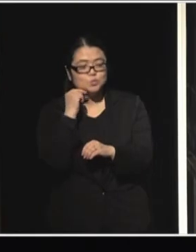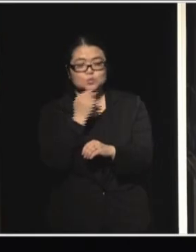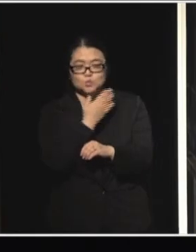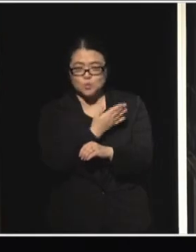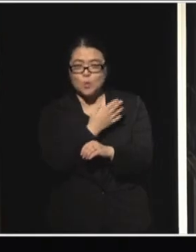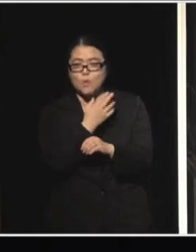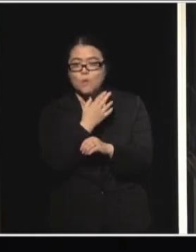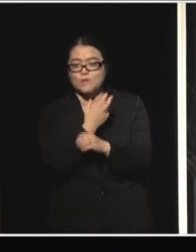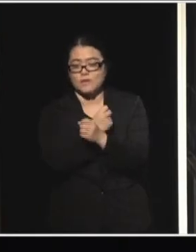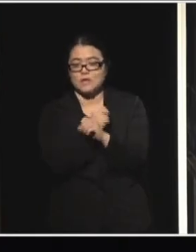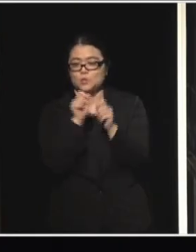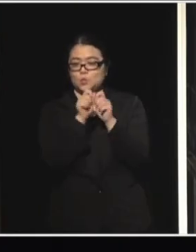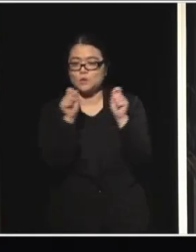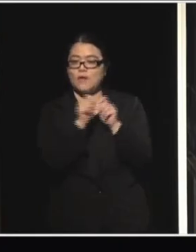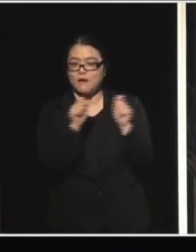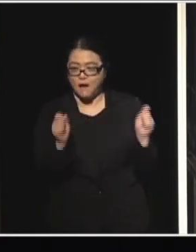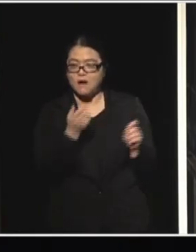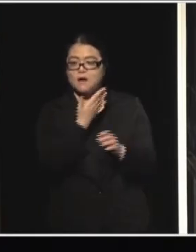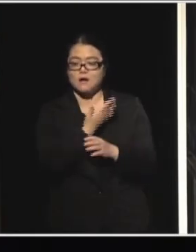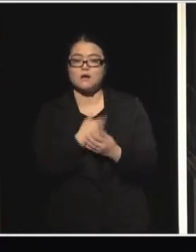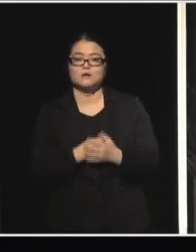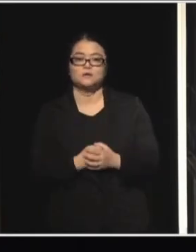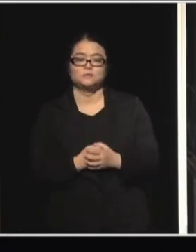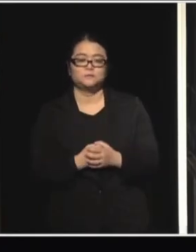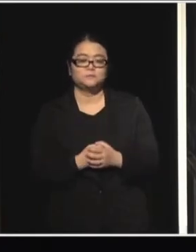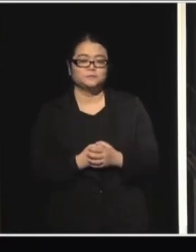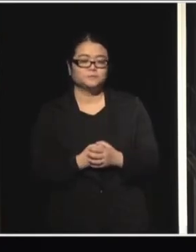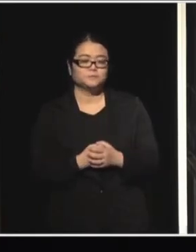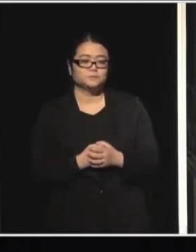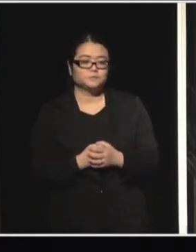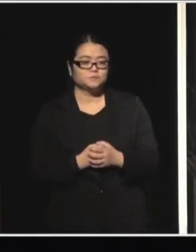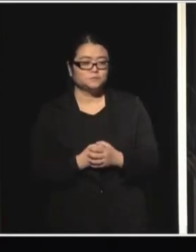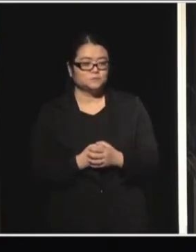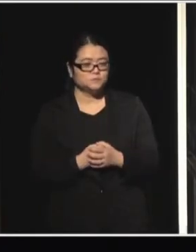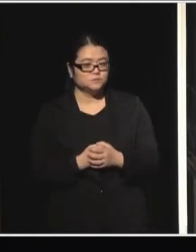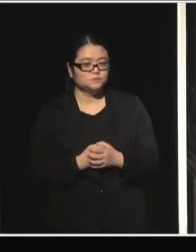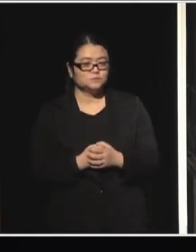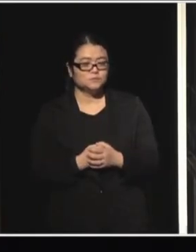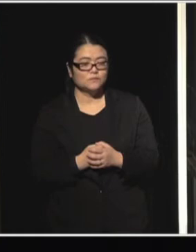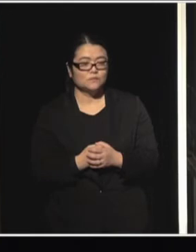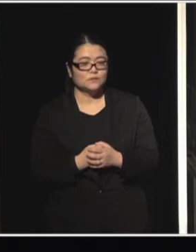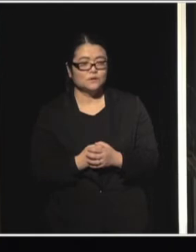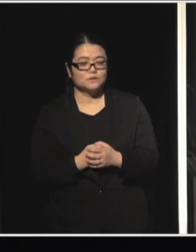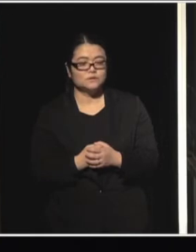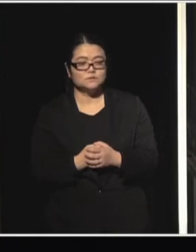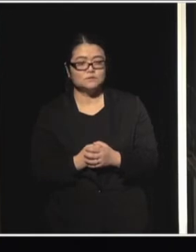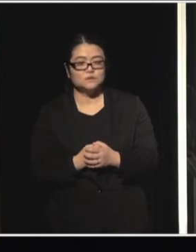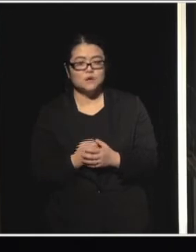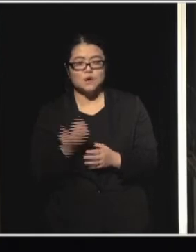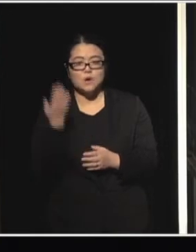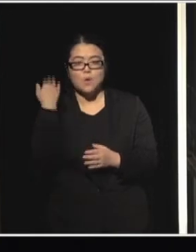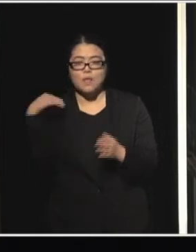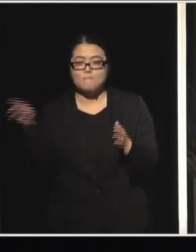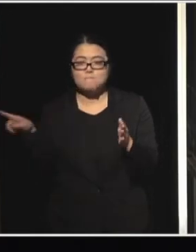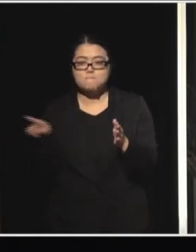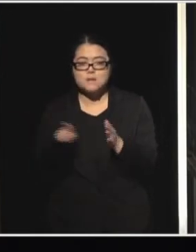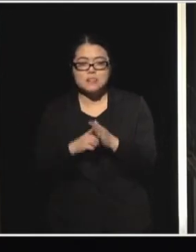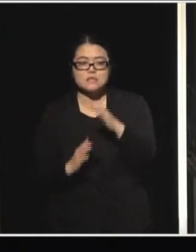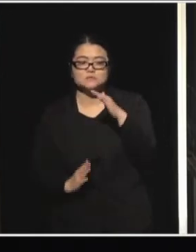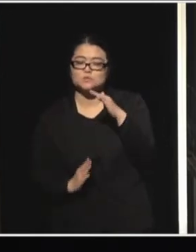んですけれどもがん患者さんの歯がとこんな完成についての報告でこのまでの最大のものが4石されてい